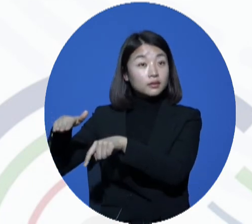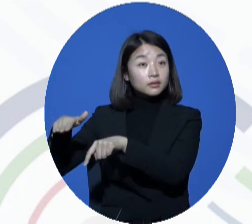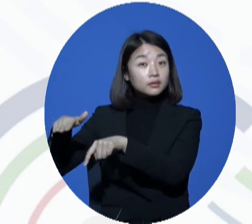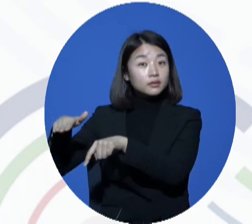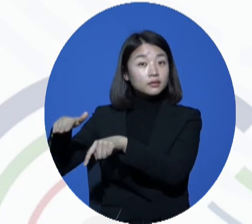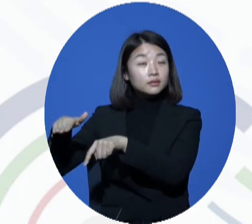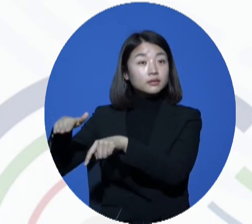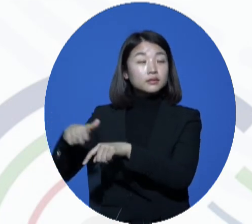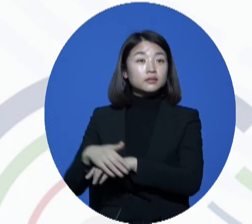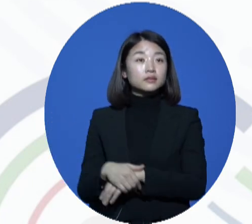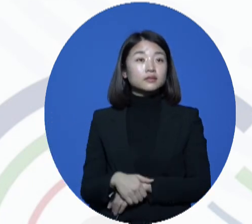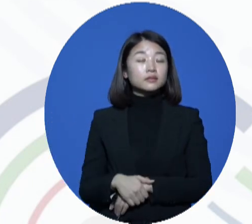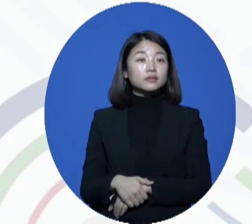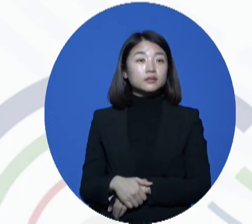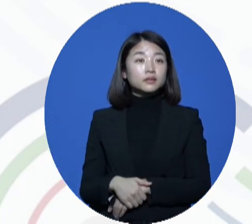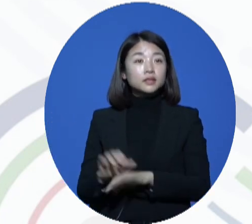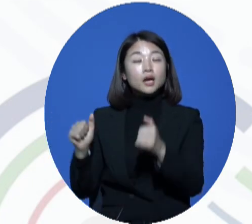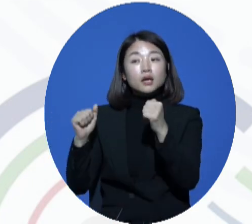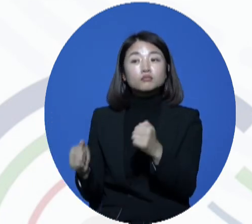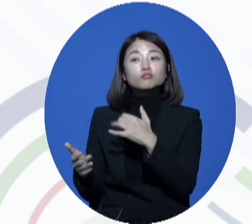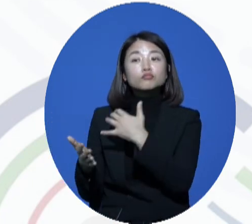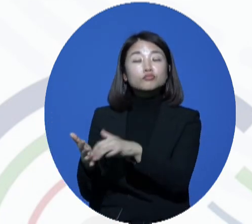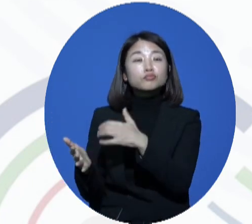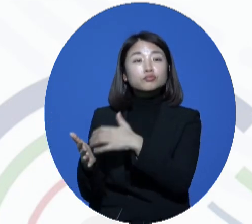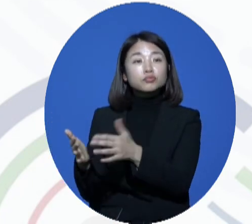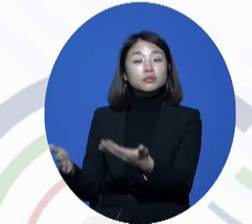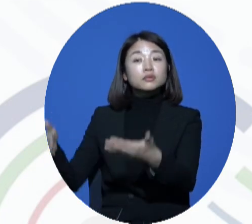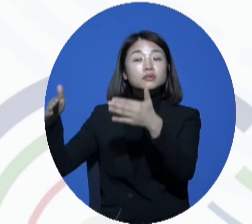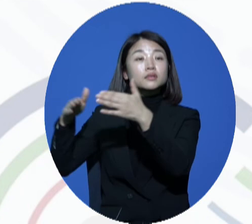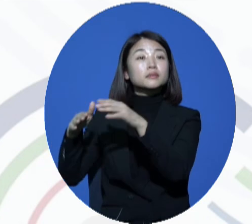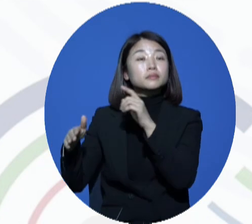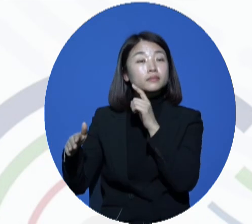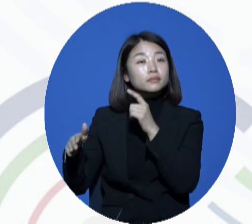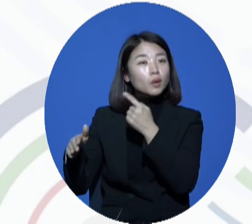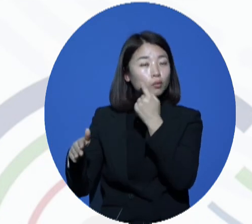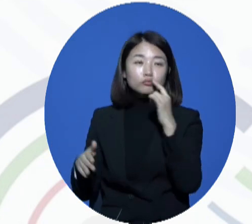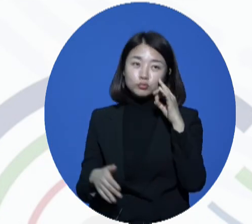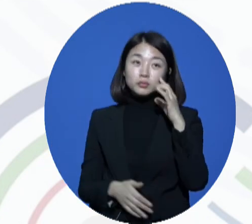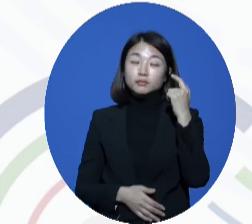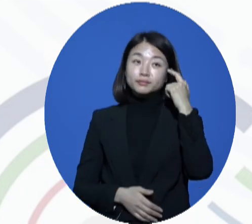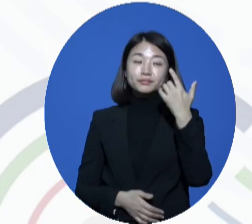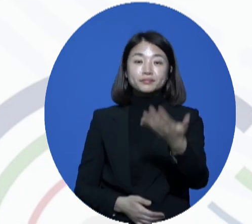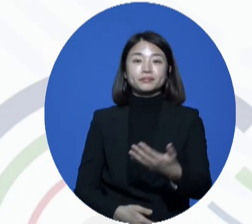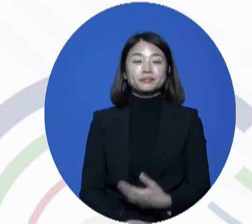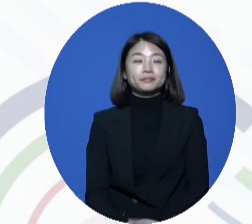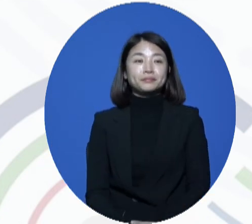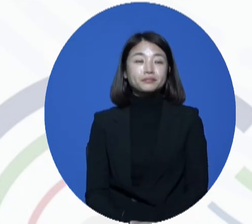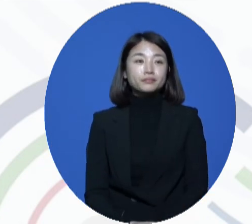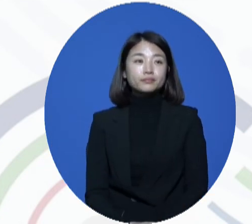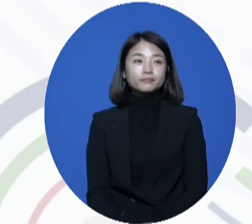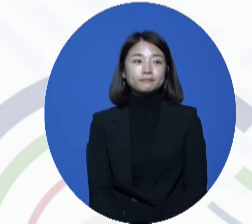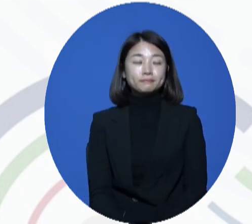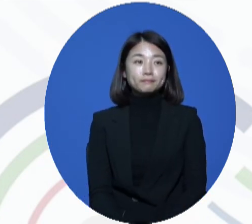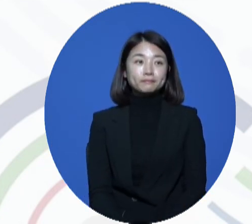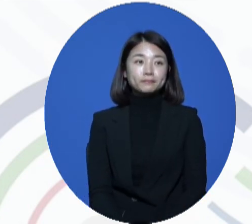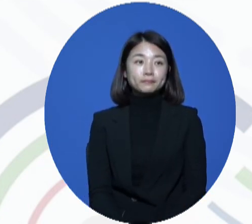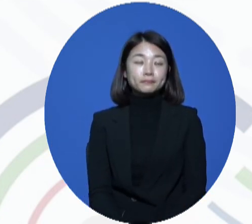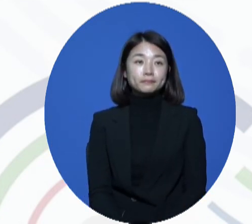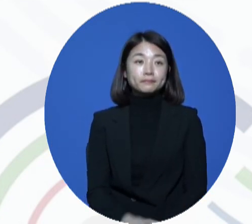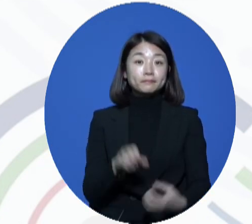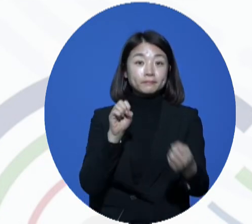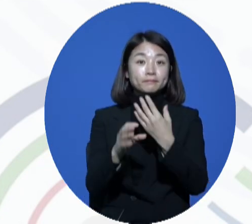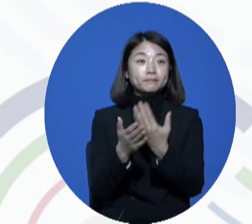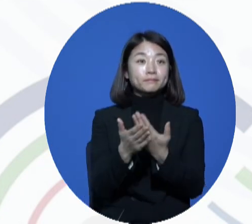대표님께서 말씀하셨던 시설은 규모가 어느 정도 규모인 건지를 혹시 답변해 주실 수 있으실지 준비가